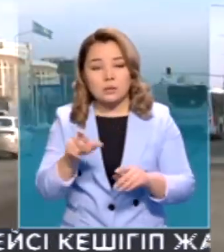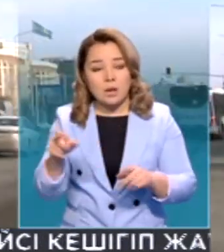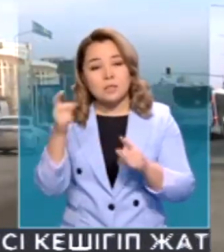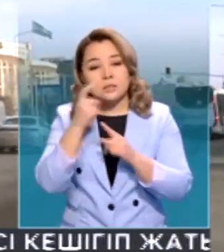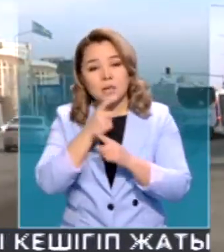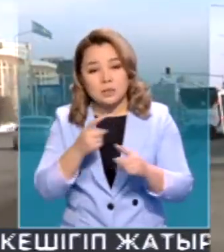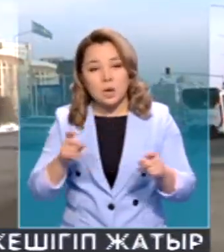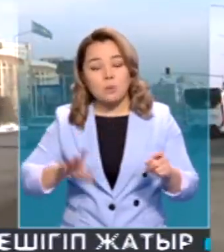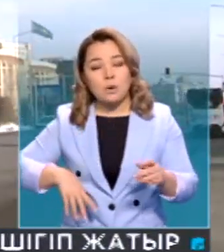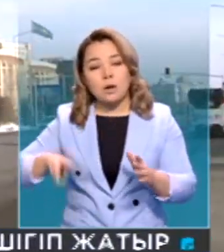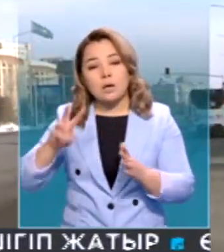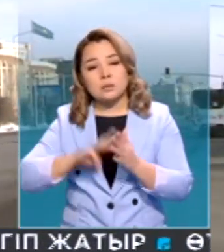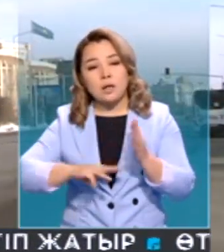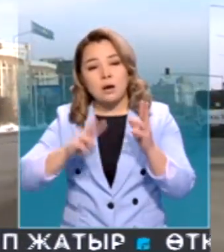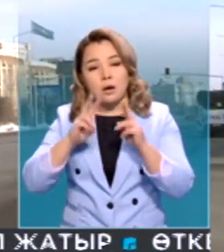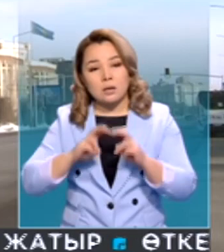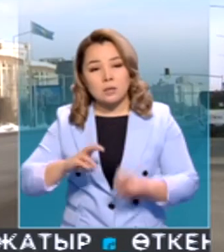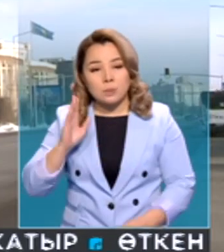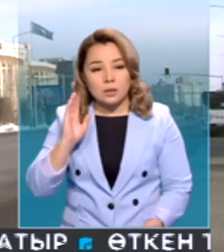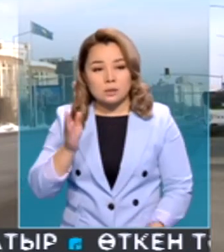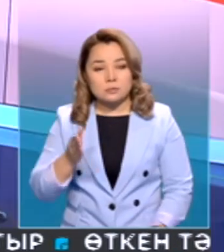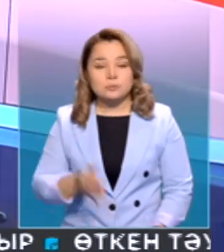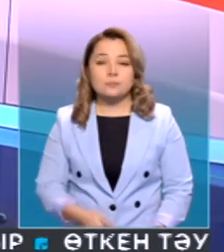ескерту, кейін айыппұл қарастырылған.